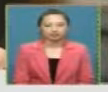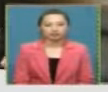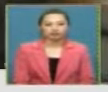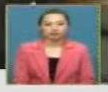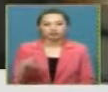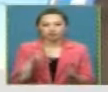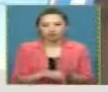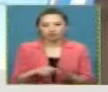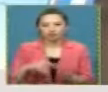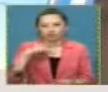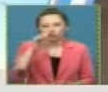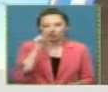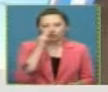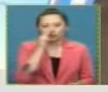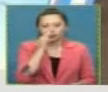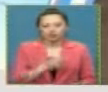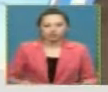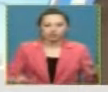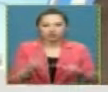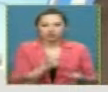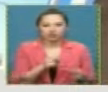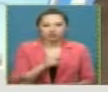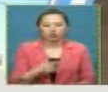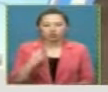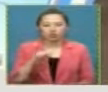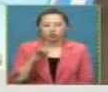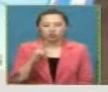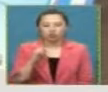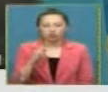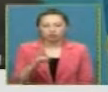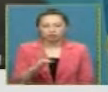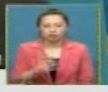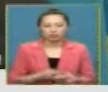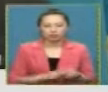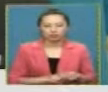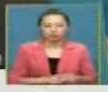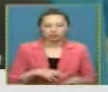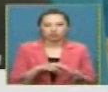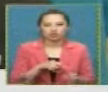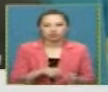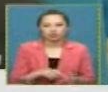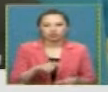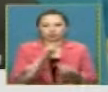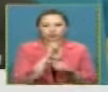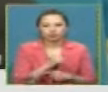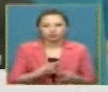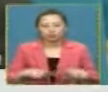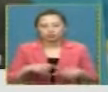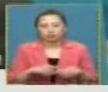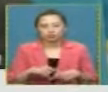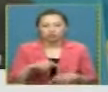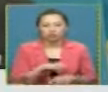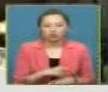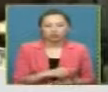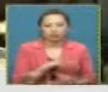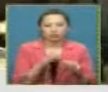Оның ішінде Қазақстан Шымкент телеарнасының суретші-декораторы Гауһар Қалтаева да бар. Облыстық мәслихат хатшысы бір шаңырақтың шаттық шырайын кіргізіп